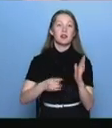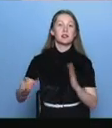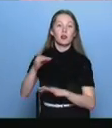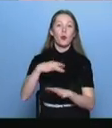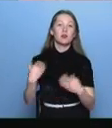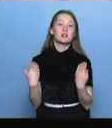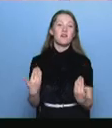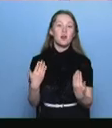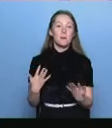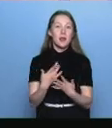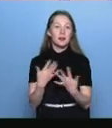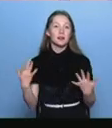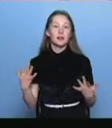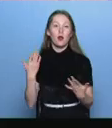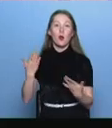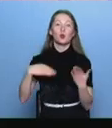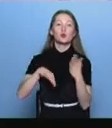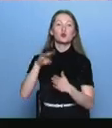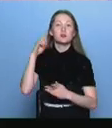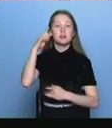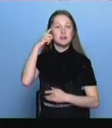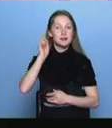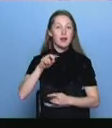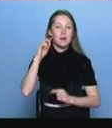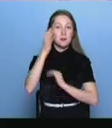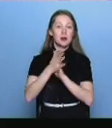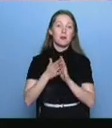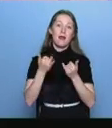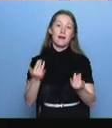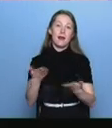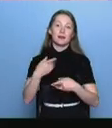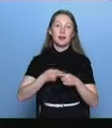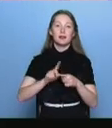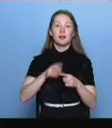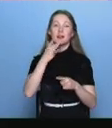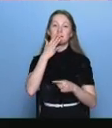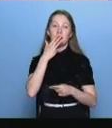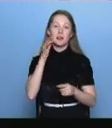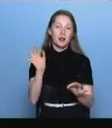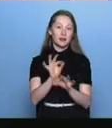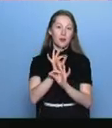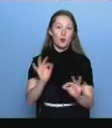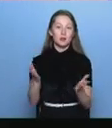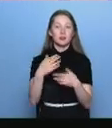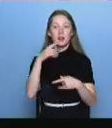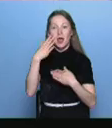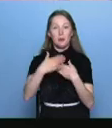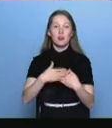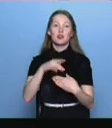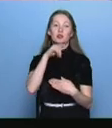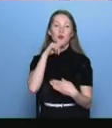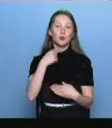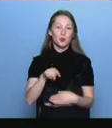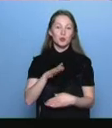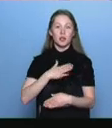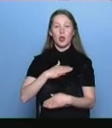лучше понимает, он ее лучше знает. Для нас это все-таки иностранная музыка. Нам ближе как раз-таки русская, вот удмуртская,